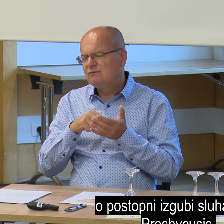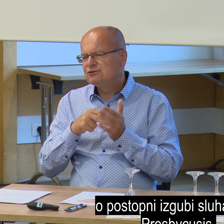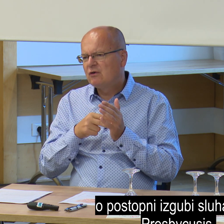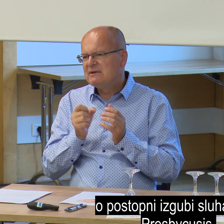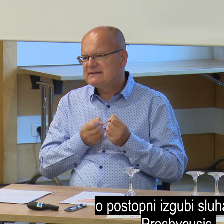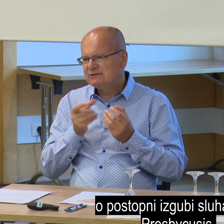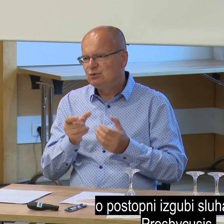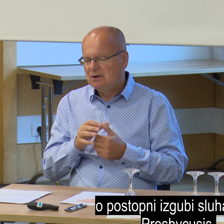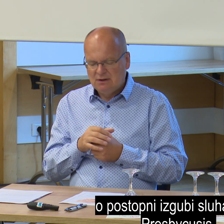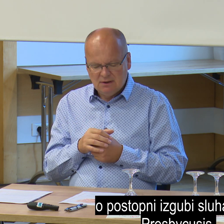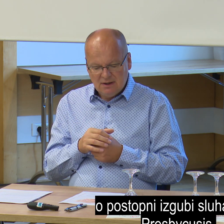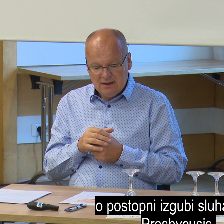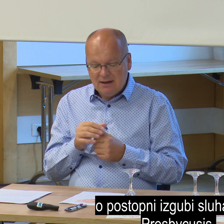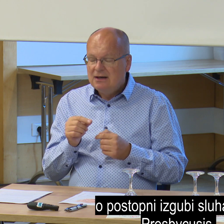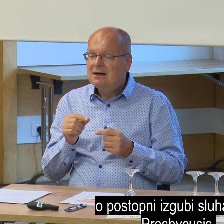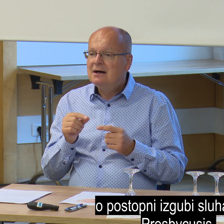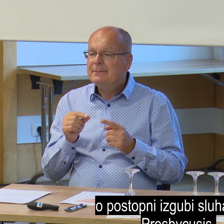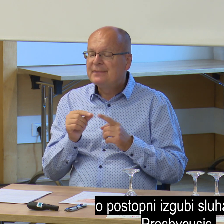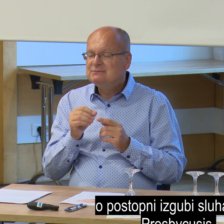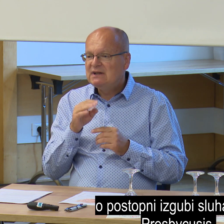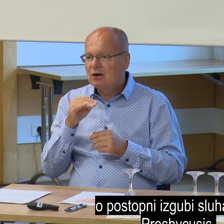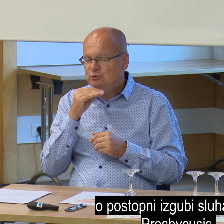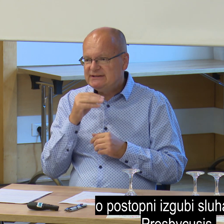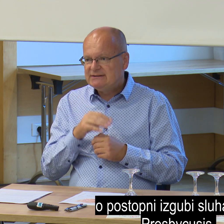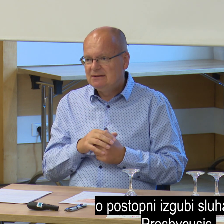Imenovana je v strokovnem izrazu